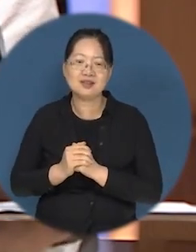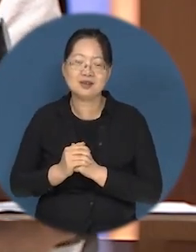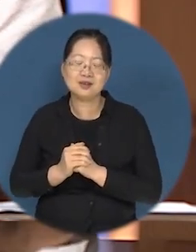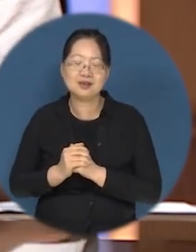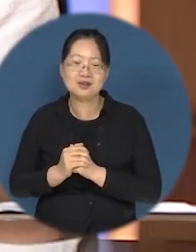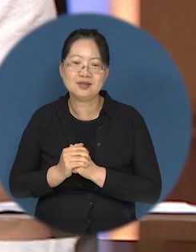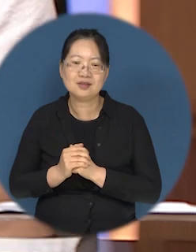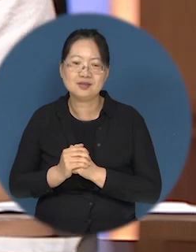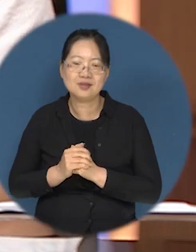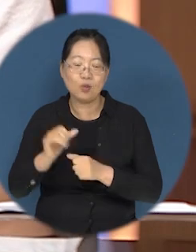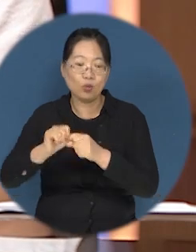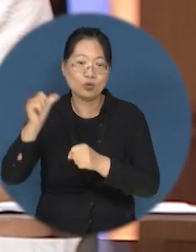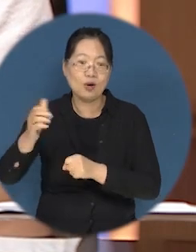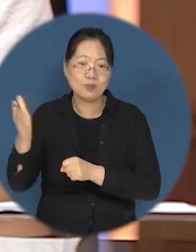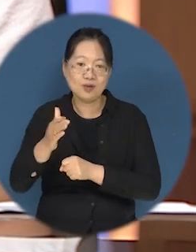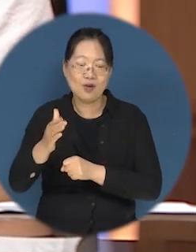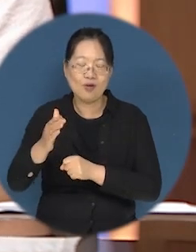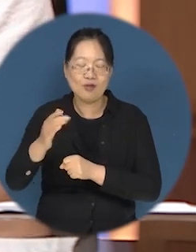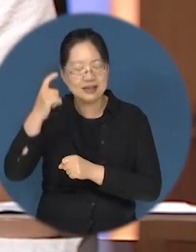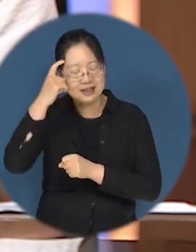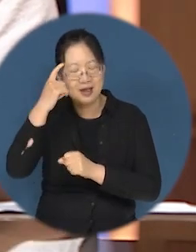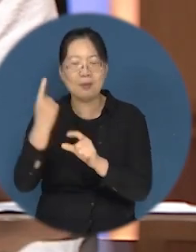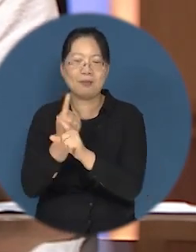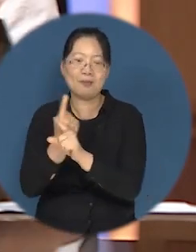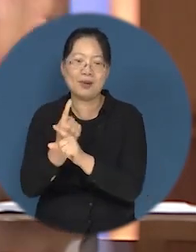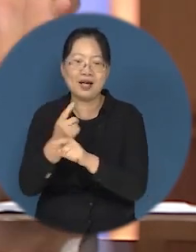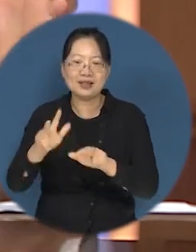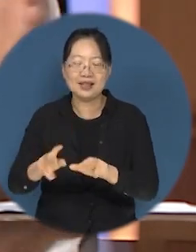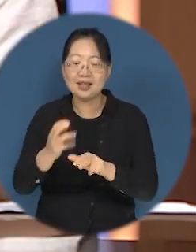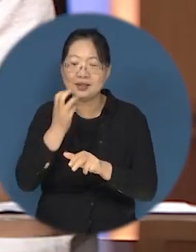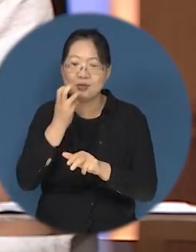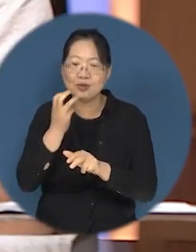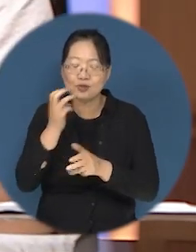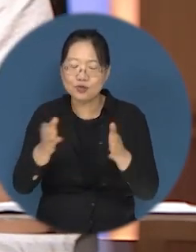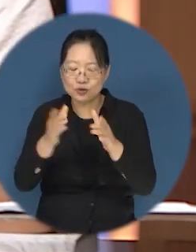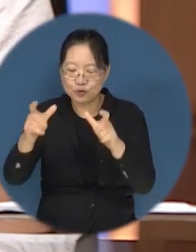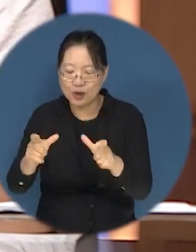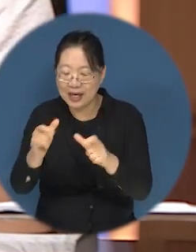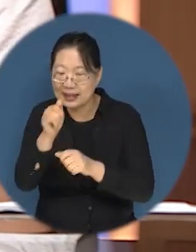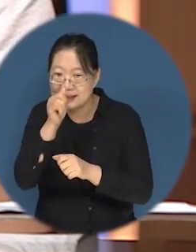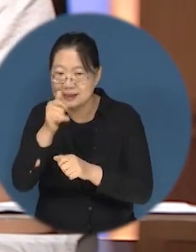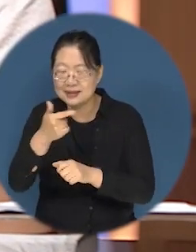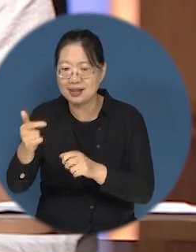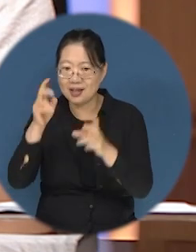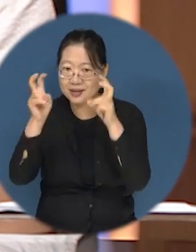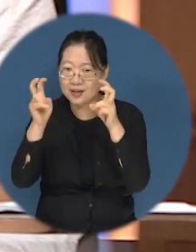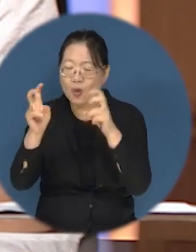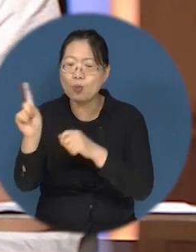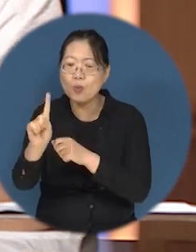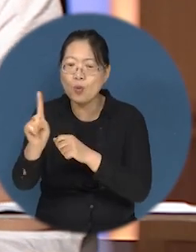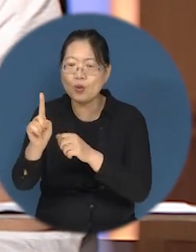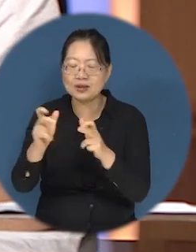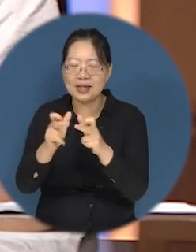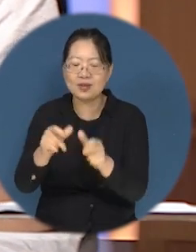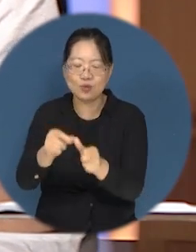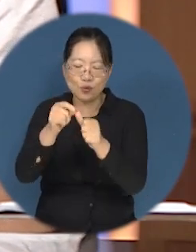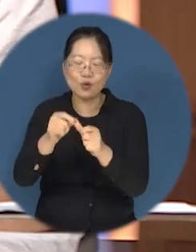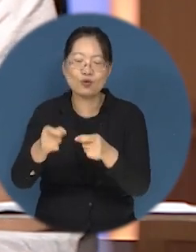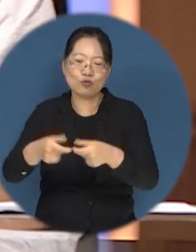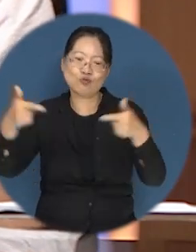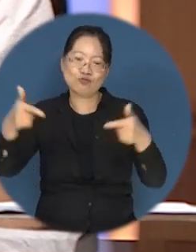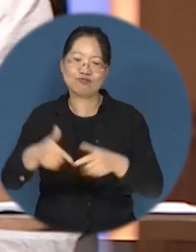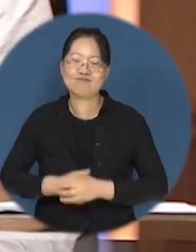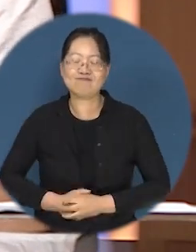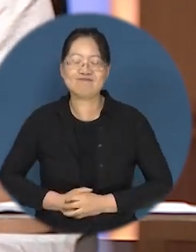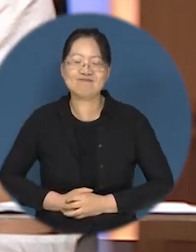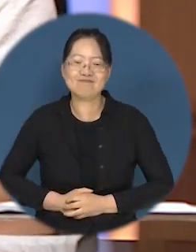한 5년 전부터 많이 바뀌어서 이제는 서울 수도권 지역에 있는 그 대기업들은 굉장히 고용을 많이 합니다. 그렇군요. 굉장히